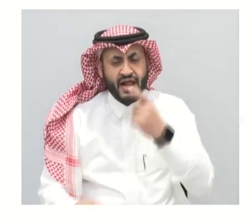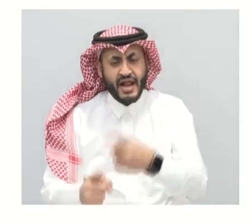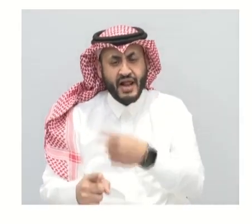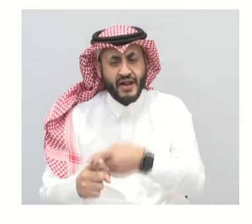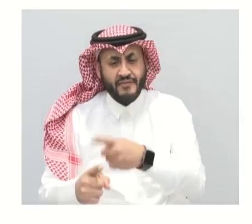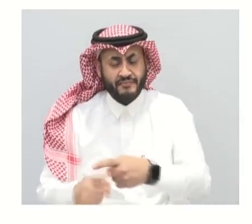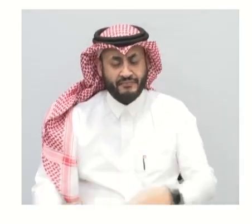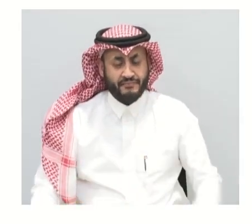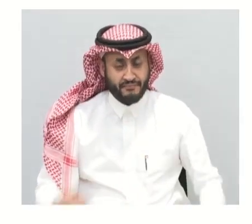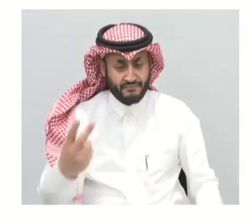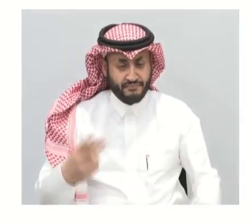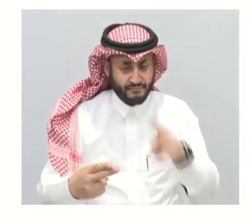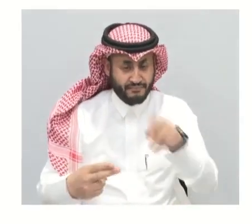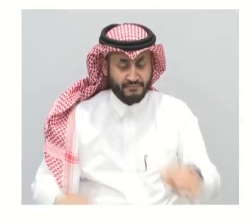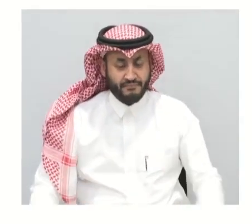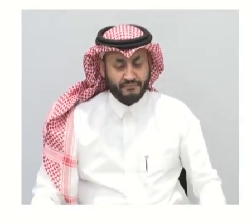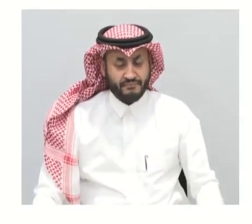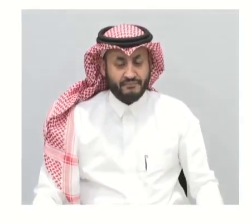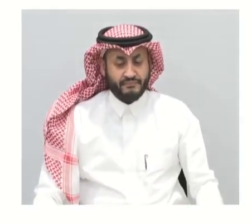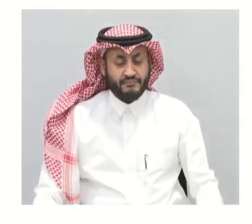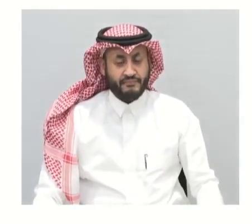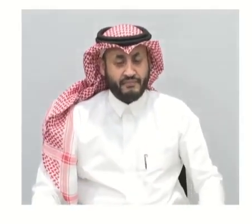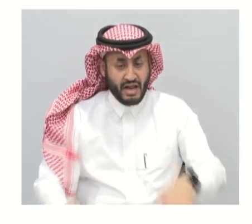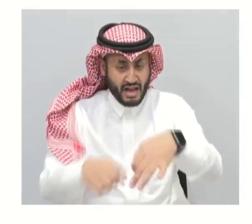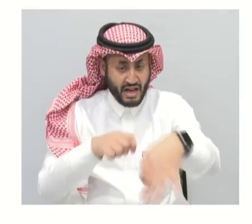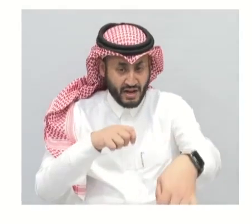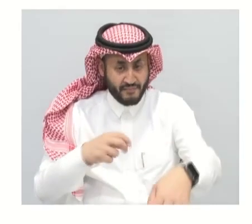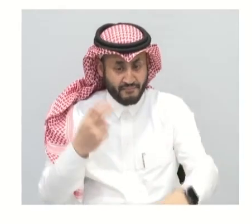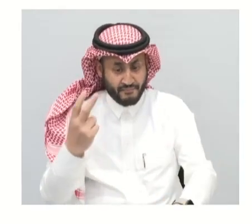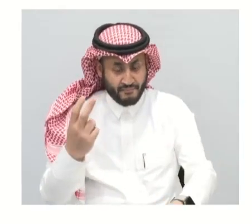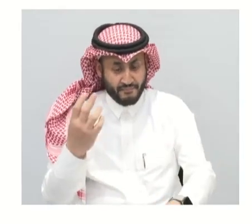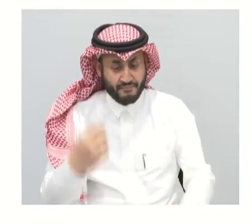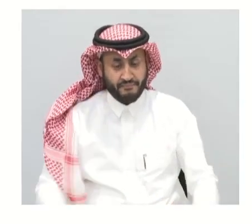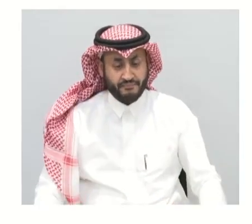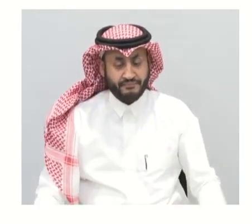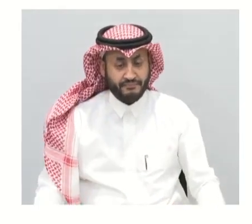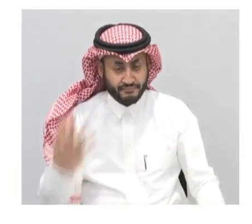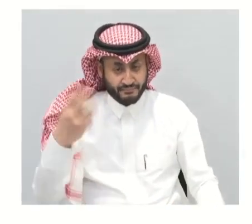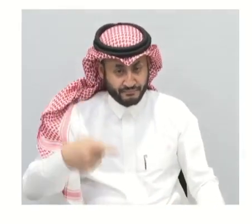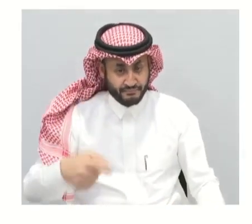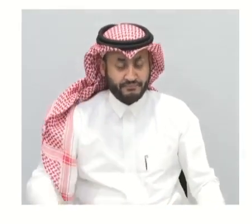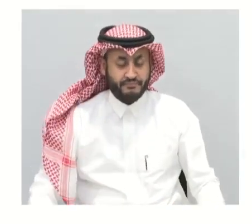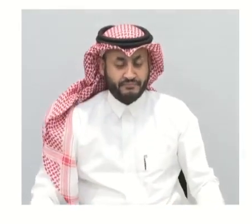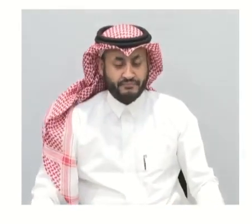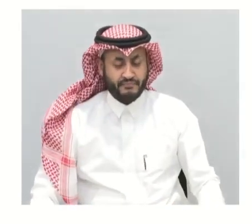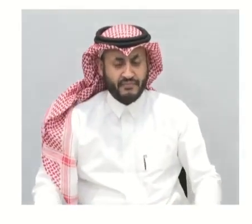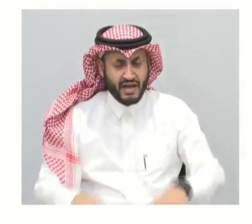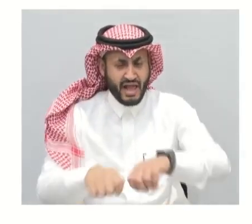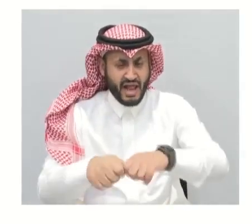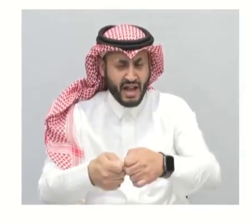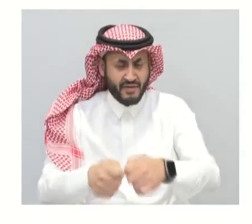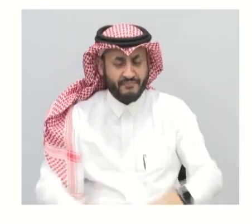احسنتم 2% ورق جميل جدا اربعه اربعه عشر في المئه بلاستيك